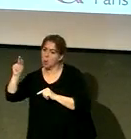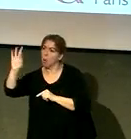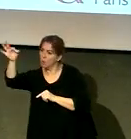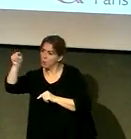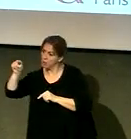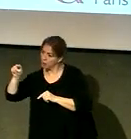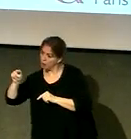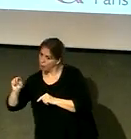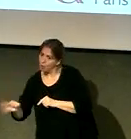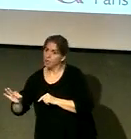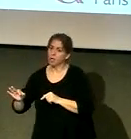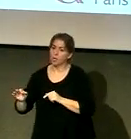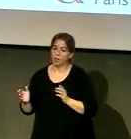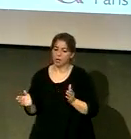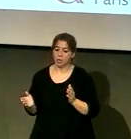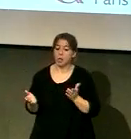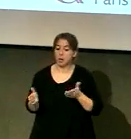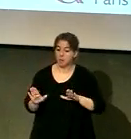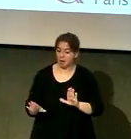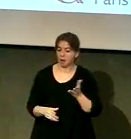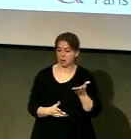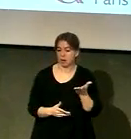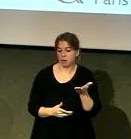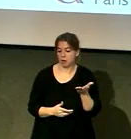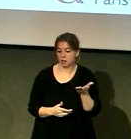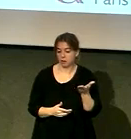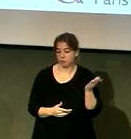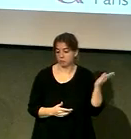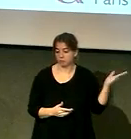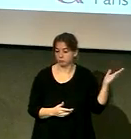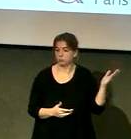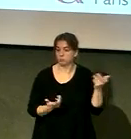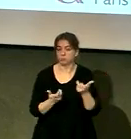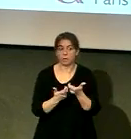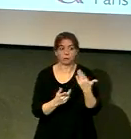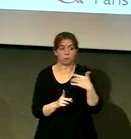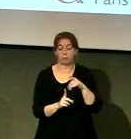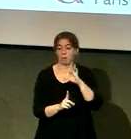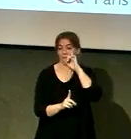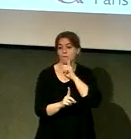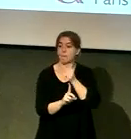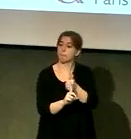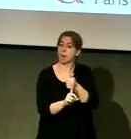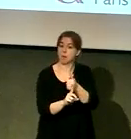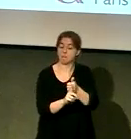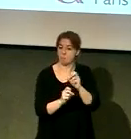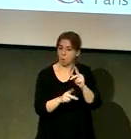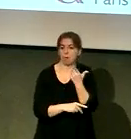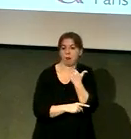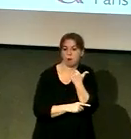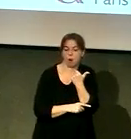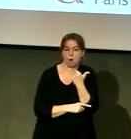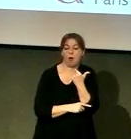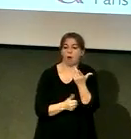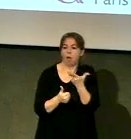types de risques pour cette femme, vous retrouvez évidemment une femme qui est consommatrice d'héroïne